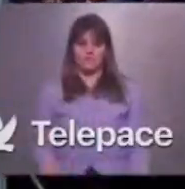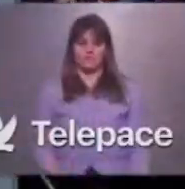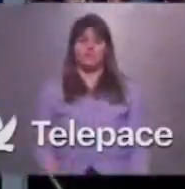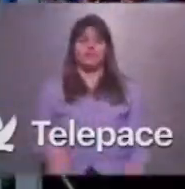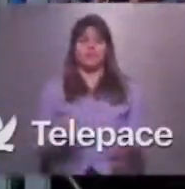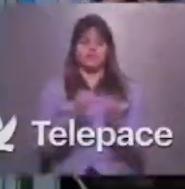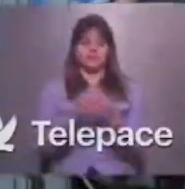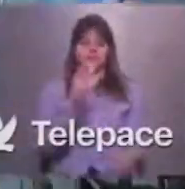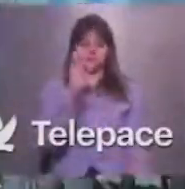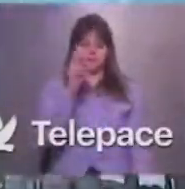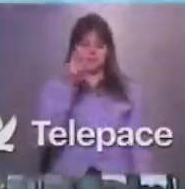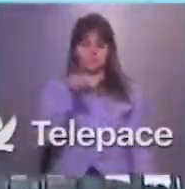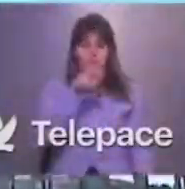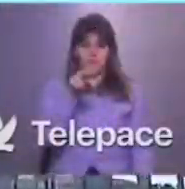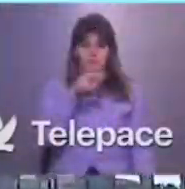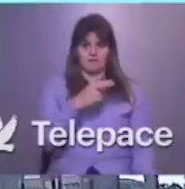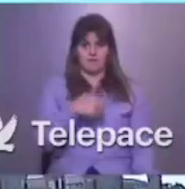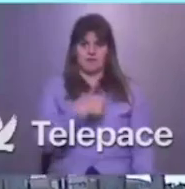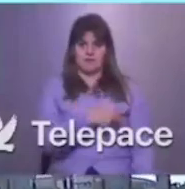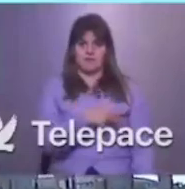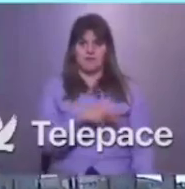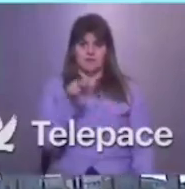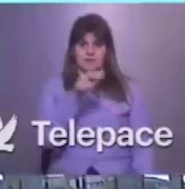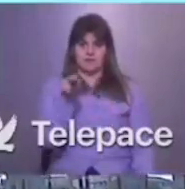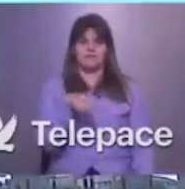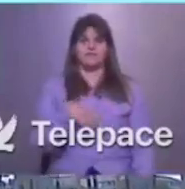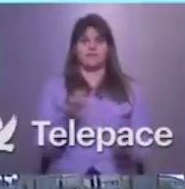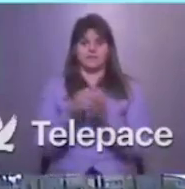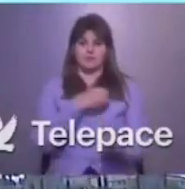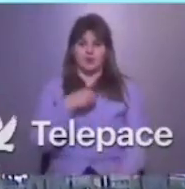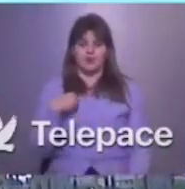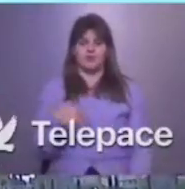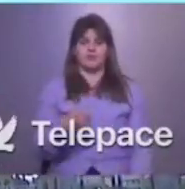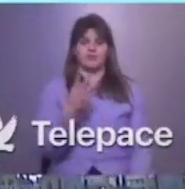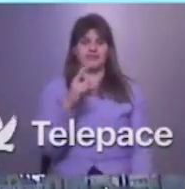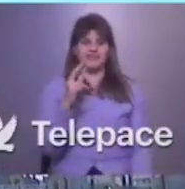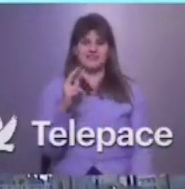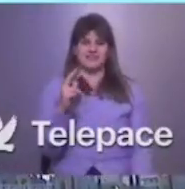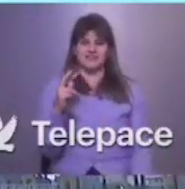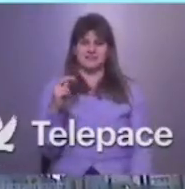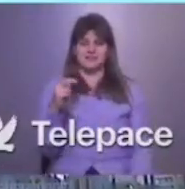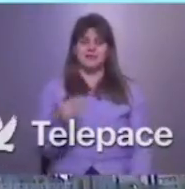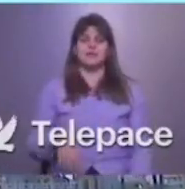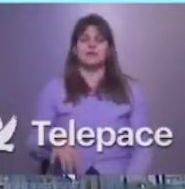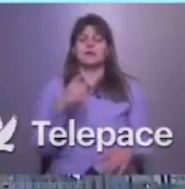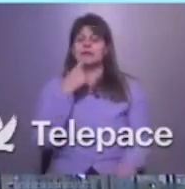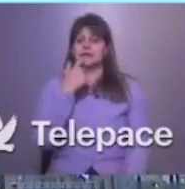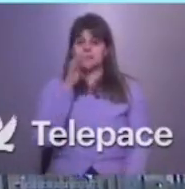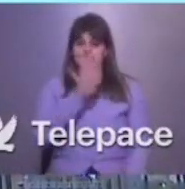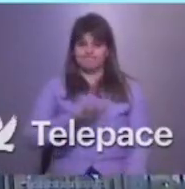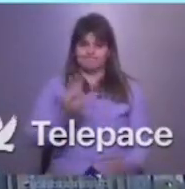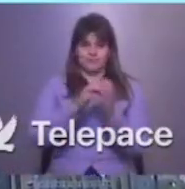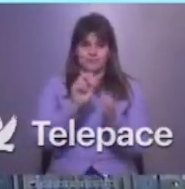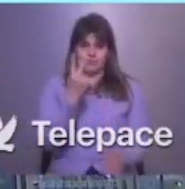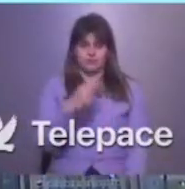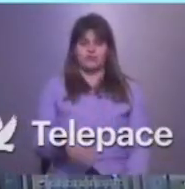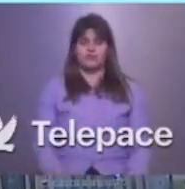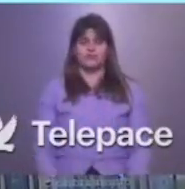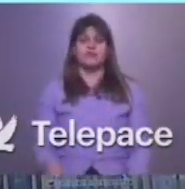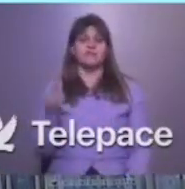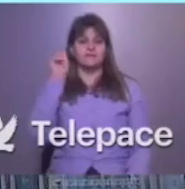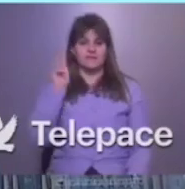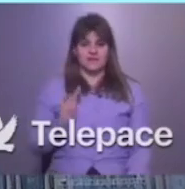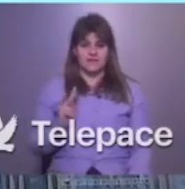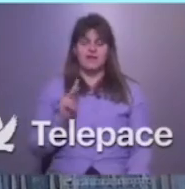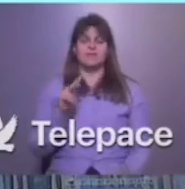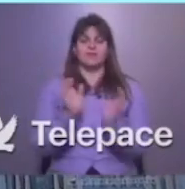oggi, sabato 13 luglio, è la Messa della Vergine Maria, Regina degli